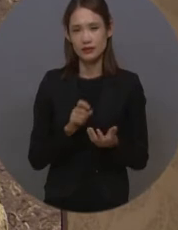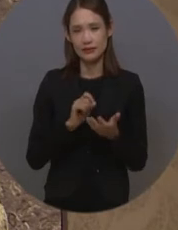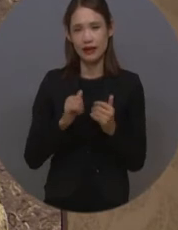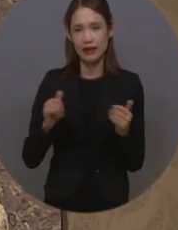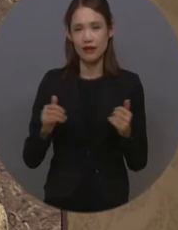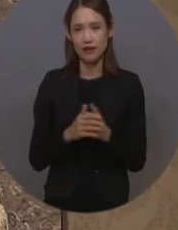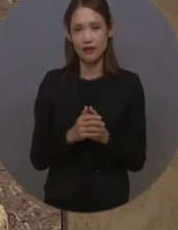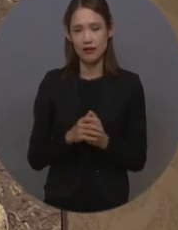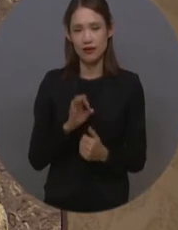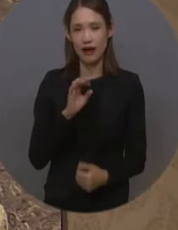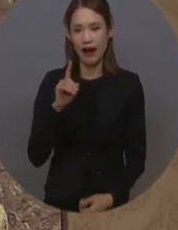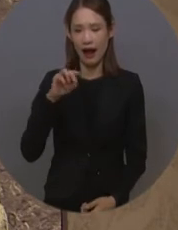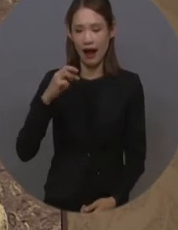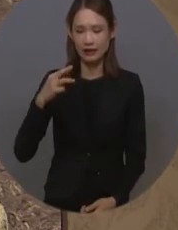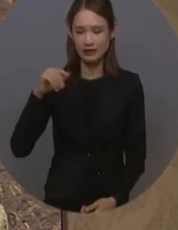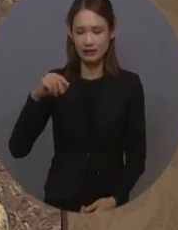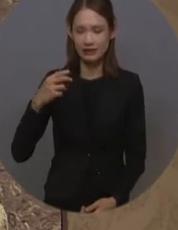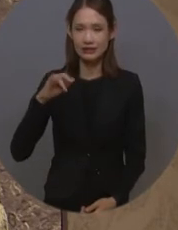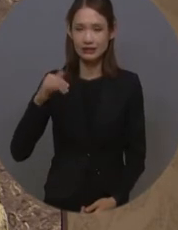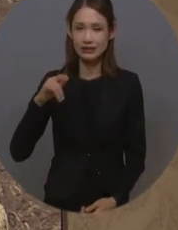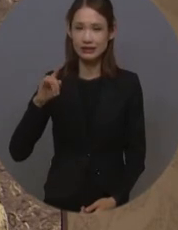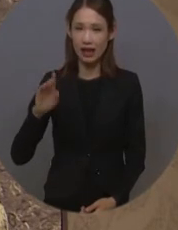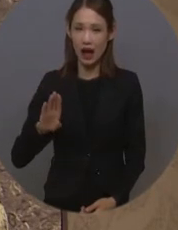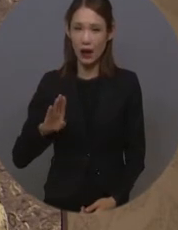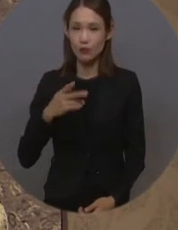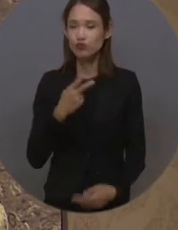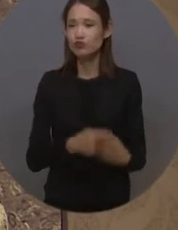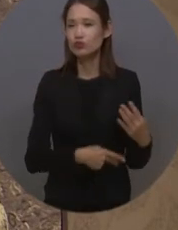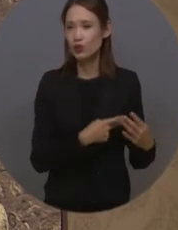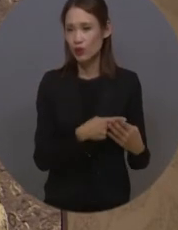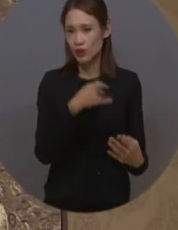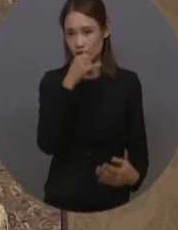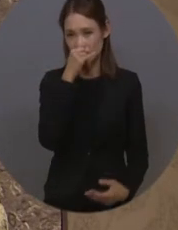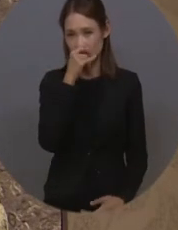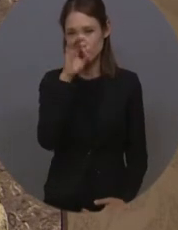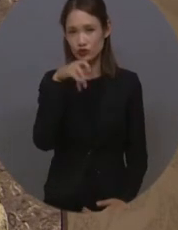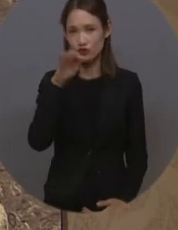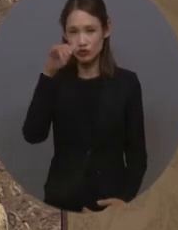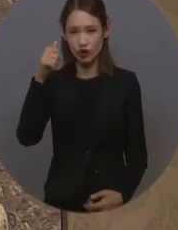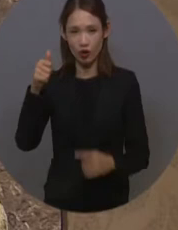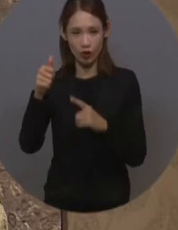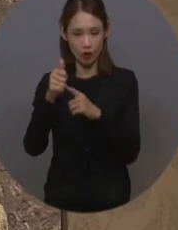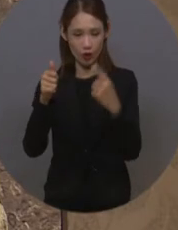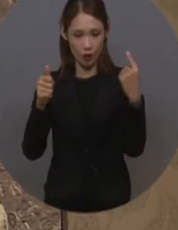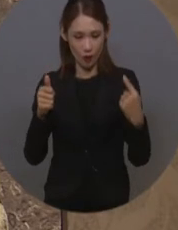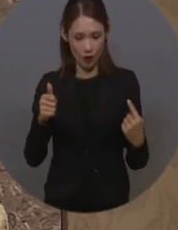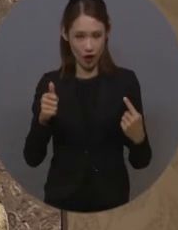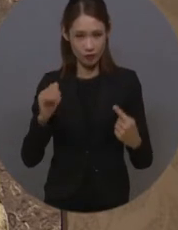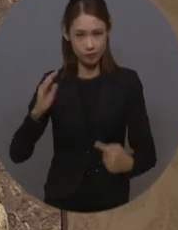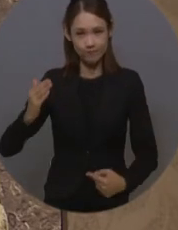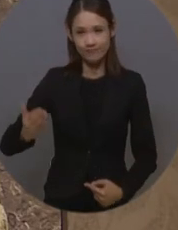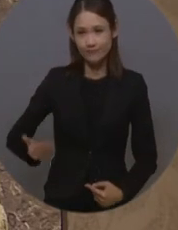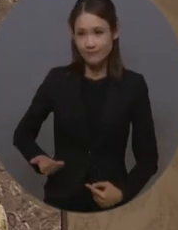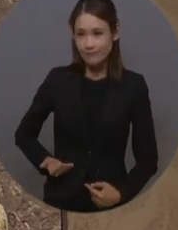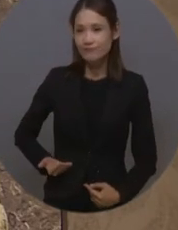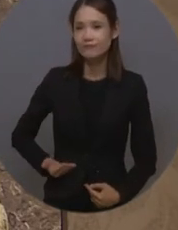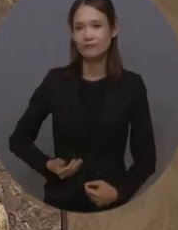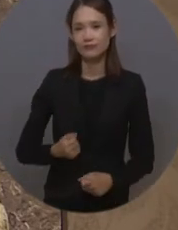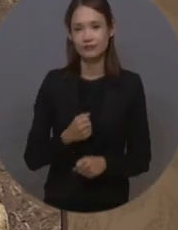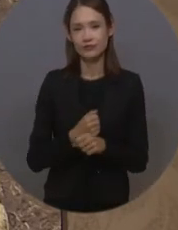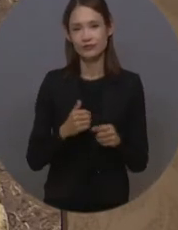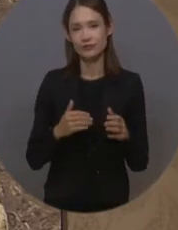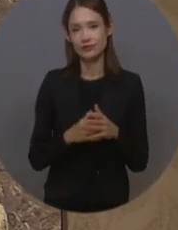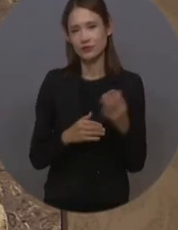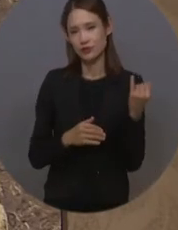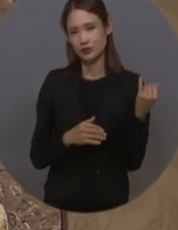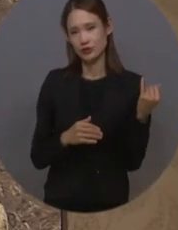이제 알쓸신잡이라는 프로그램을 하고 있었거든요. 네. 그래서 유희열 씨가 와서 우리 구두 모델을 해줬고